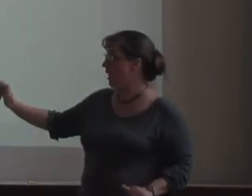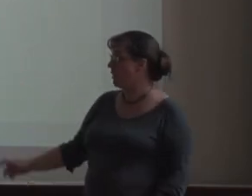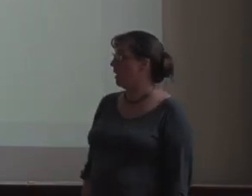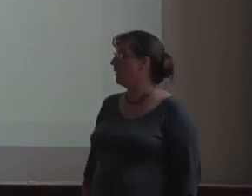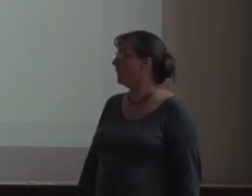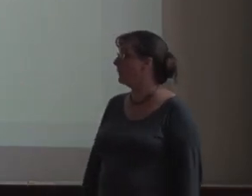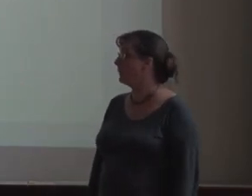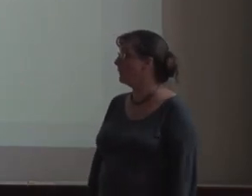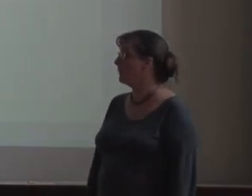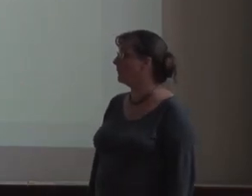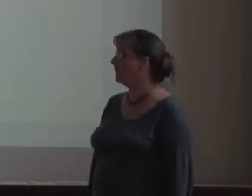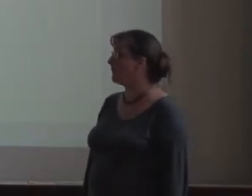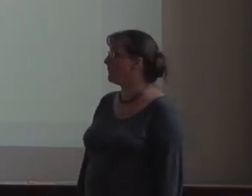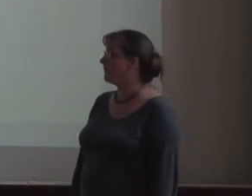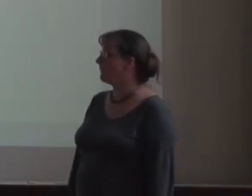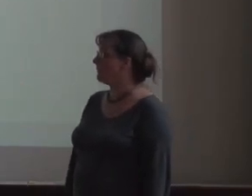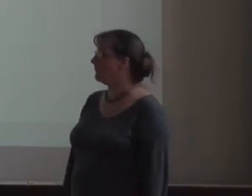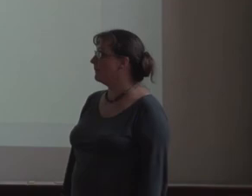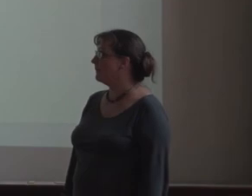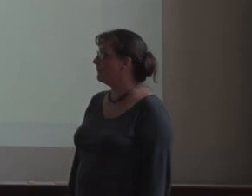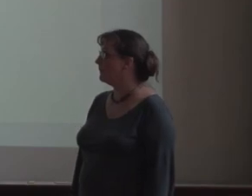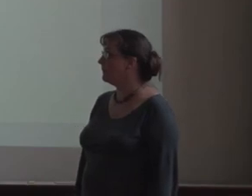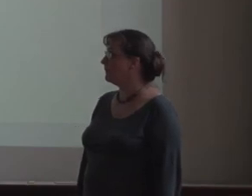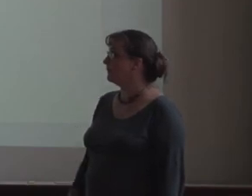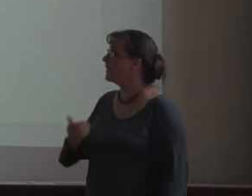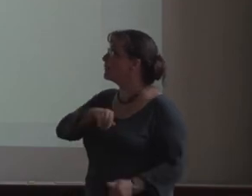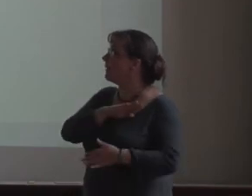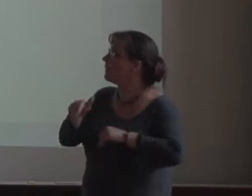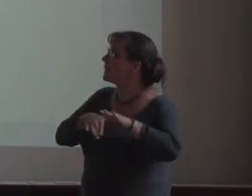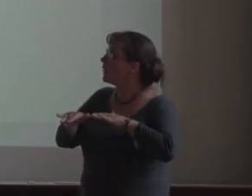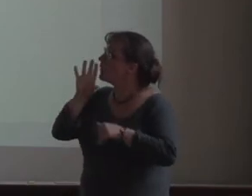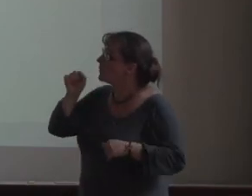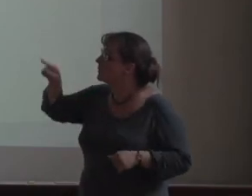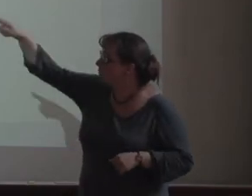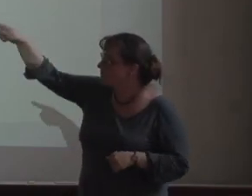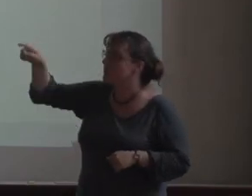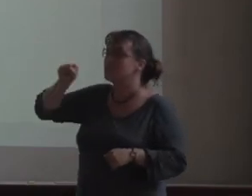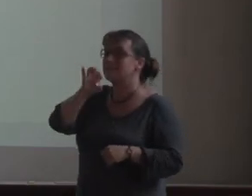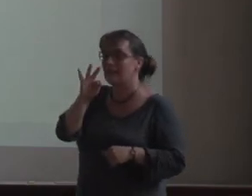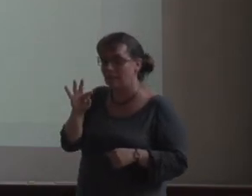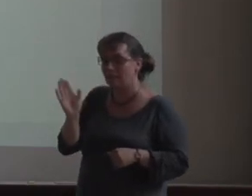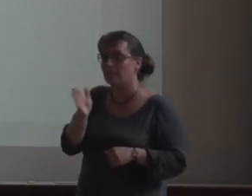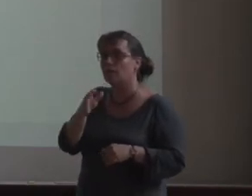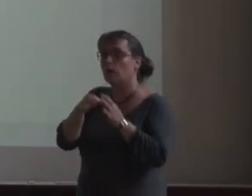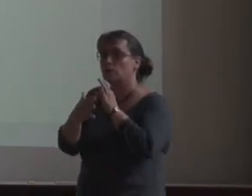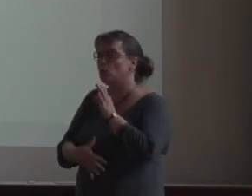débloquer la future, donc avec la méthode setResult ici. Donc c'est la même chose,